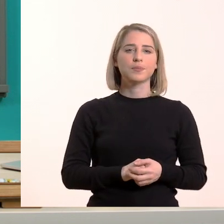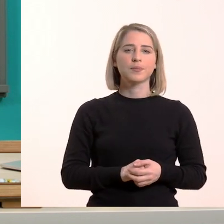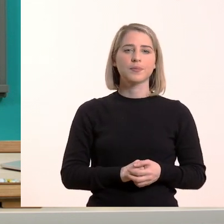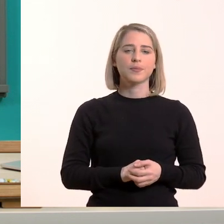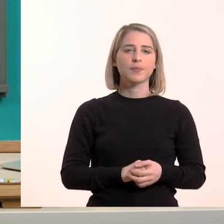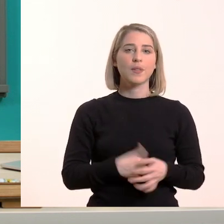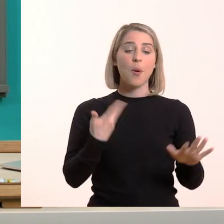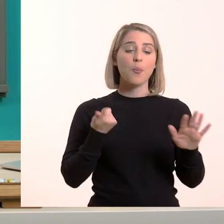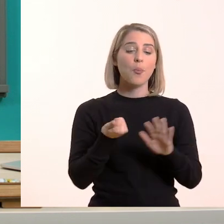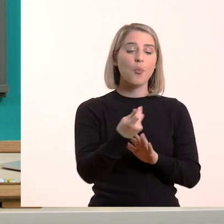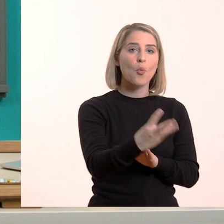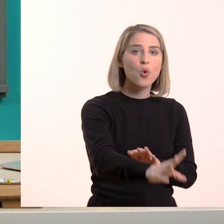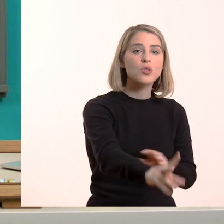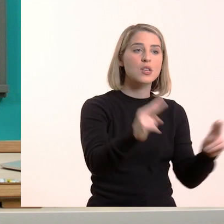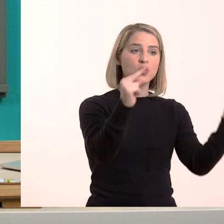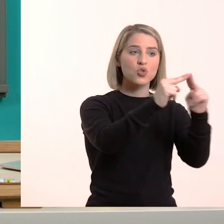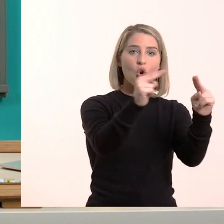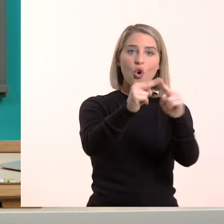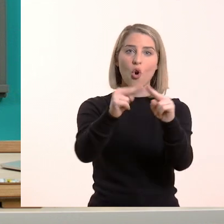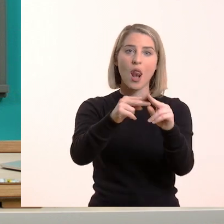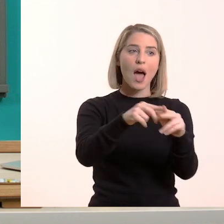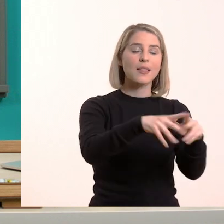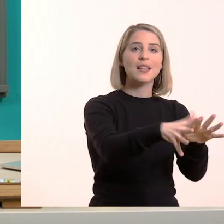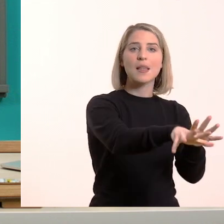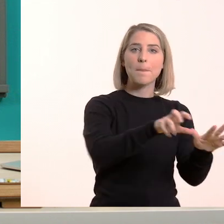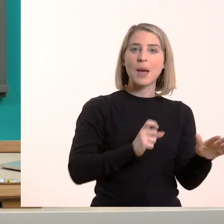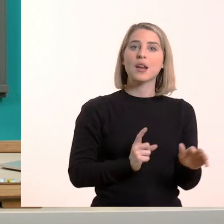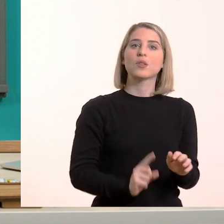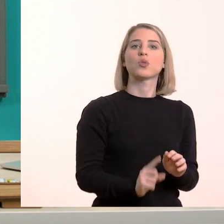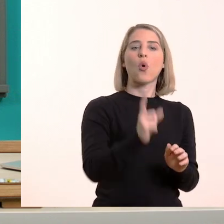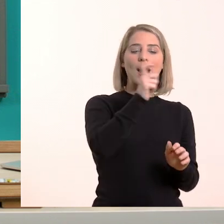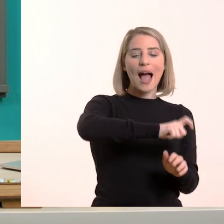Πόσες παίρνει το